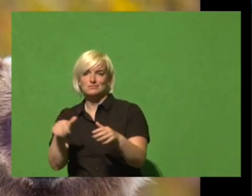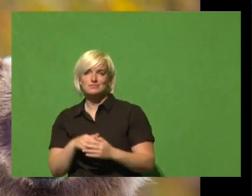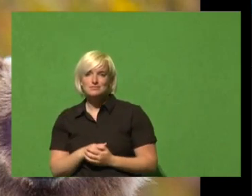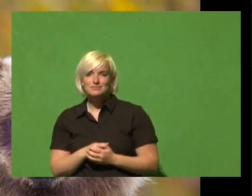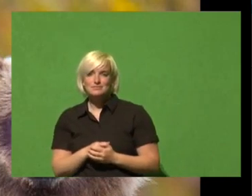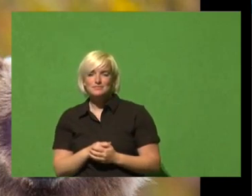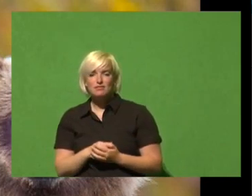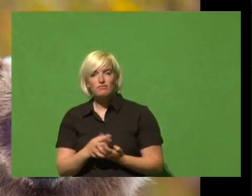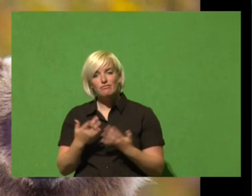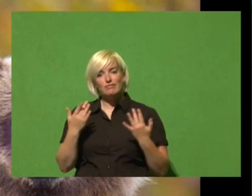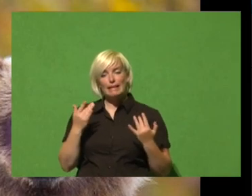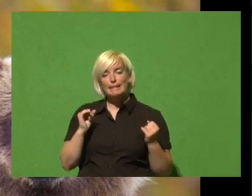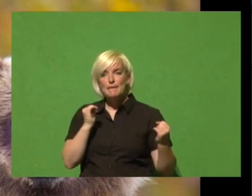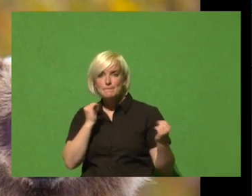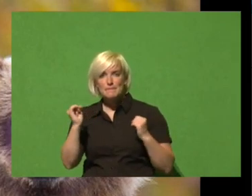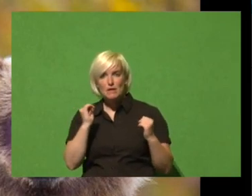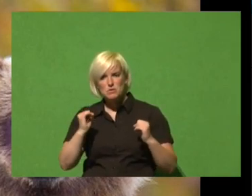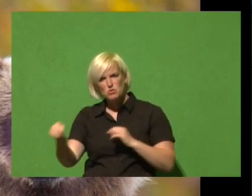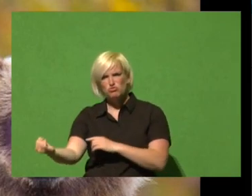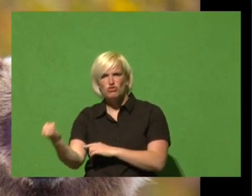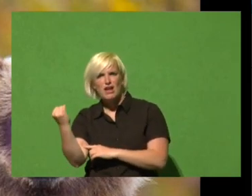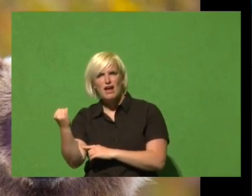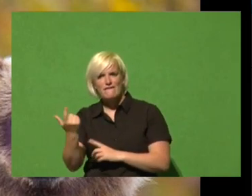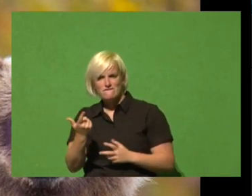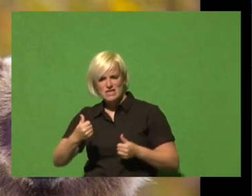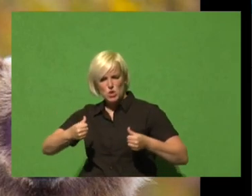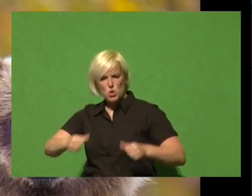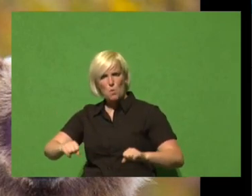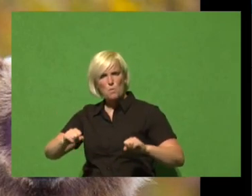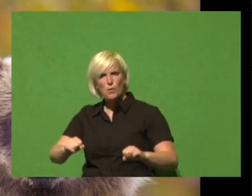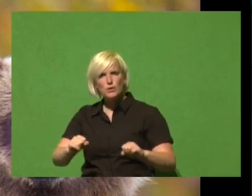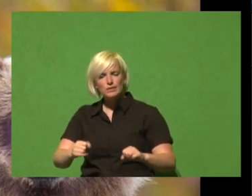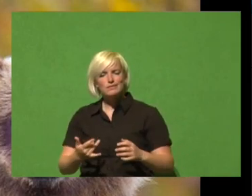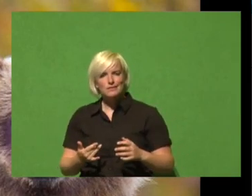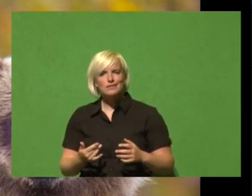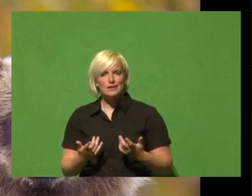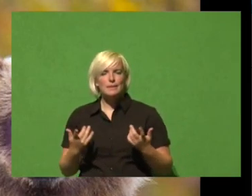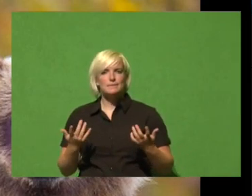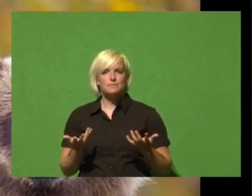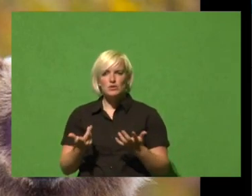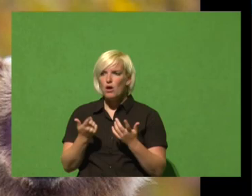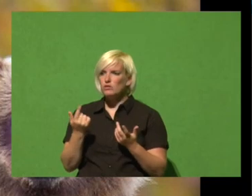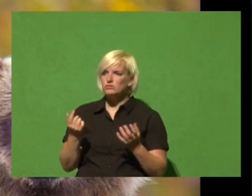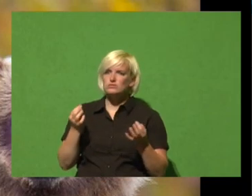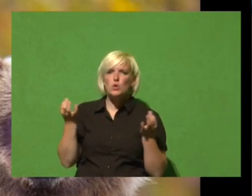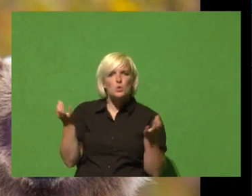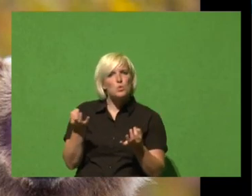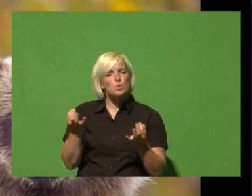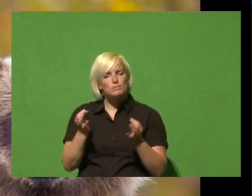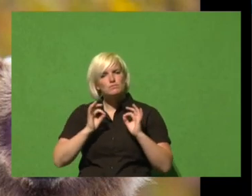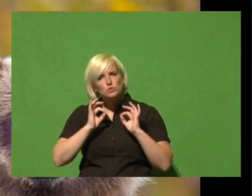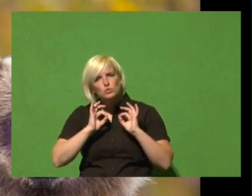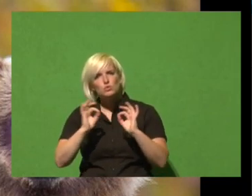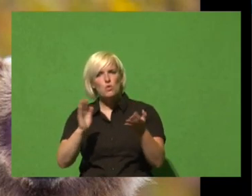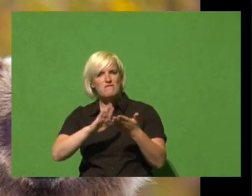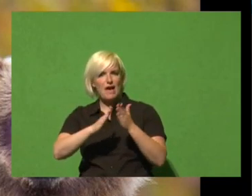diese Klimabewegung wieder so stark zu machen, dass der Druck groß genug wird, um wirklich eine gute Vereinbarung in Paris zu